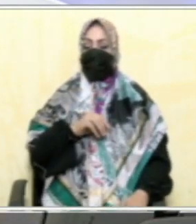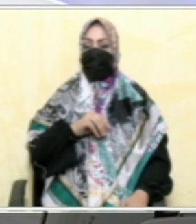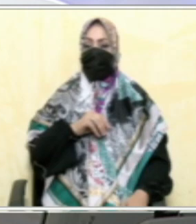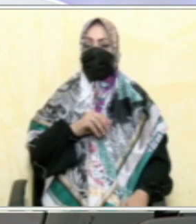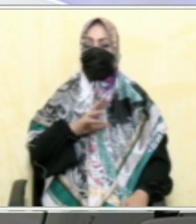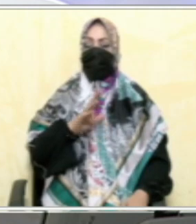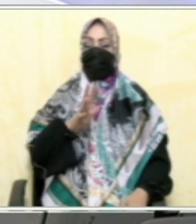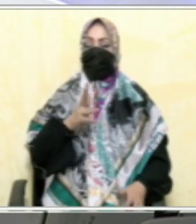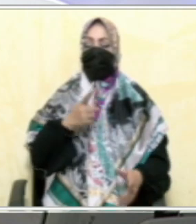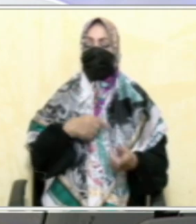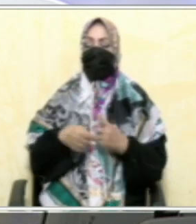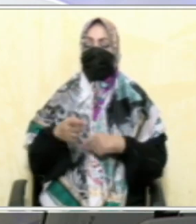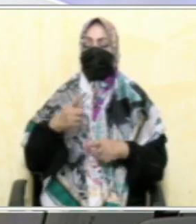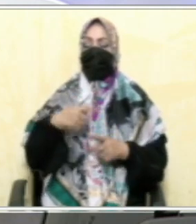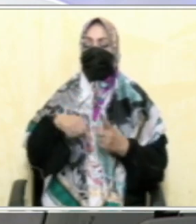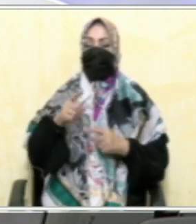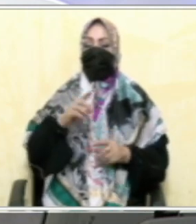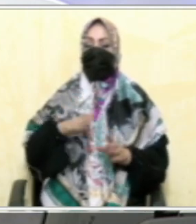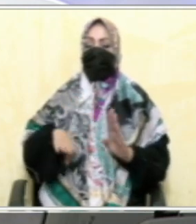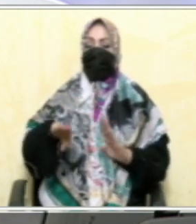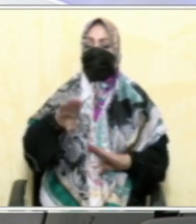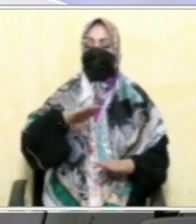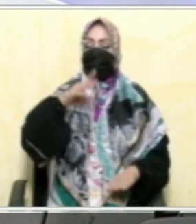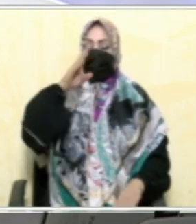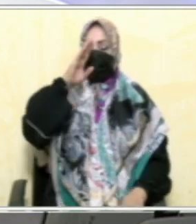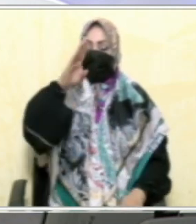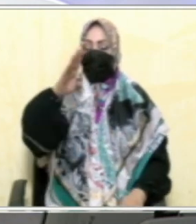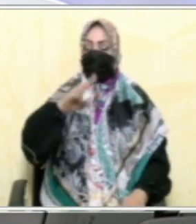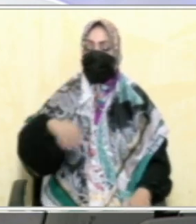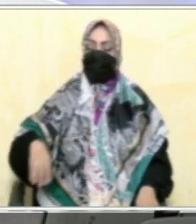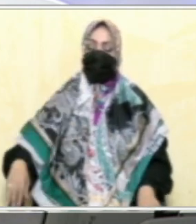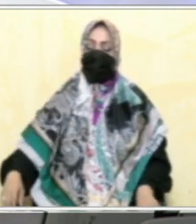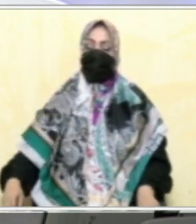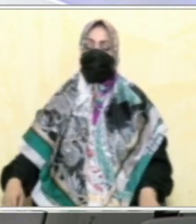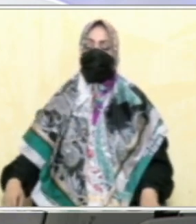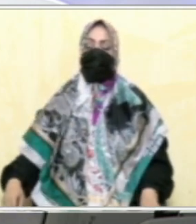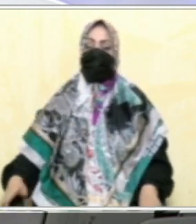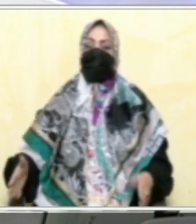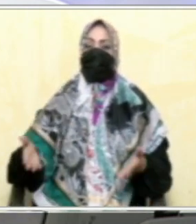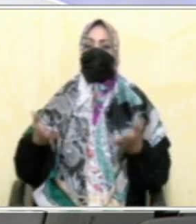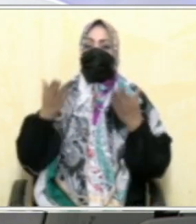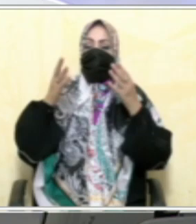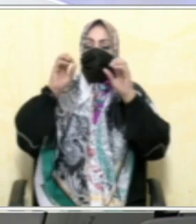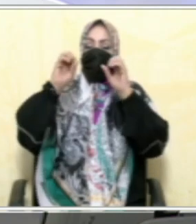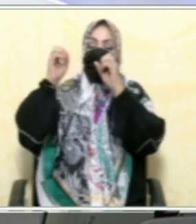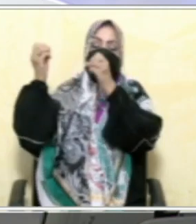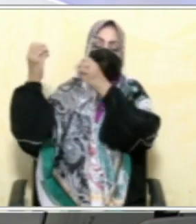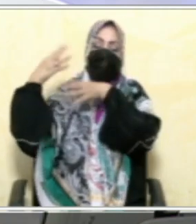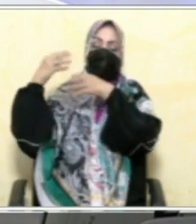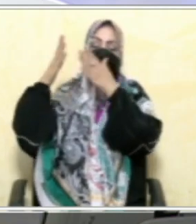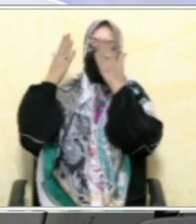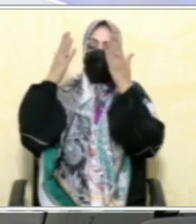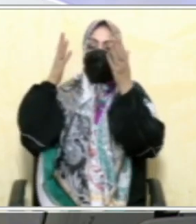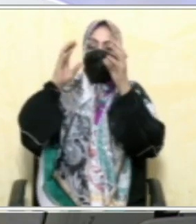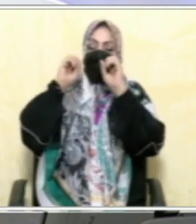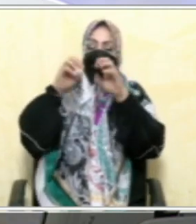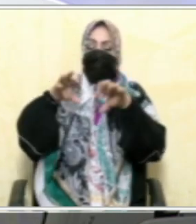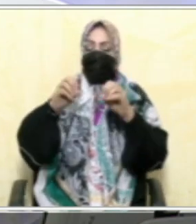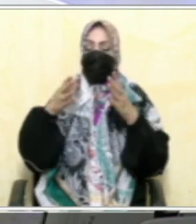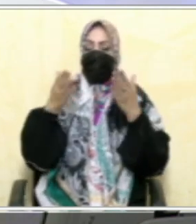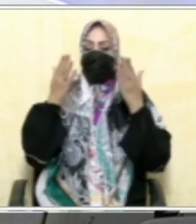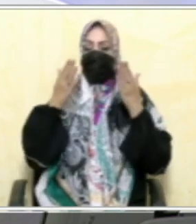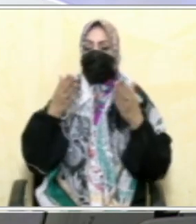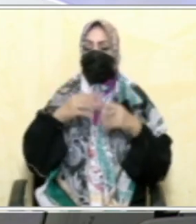خيرا. بارك الله فيك سيد محمد، ربي يبارك فيك. نخرج الآن إلى فاصل ثم نرجع لنستكمل إن شاء الله،